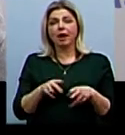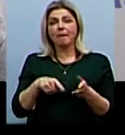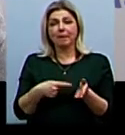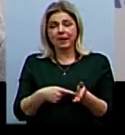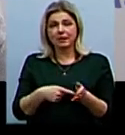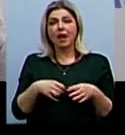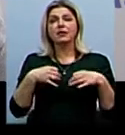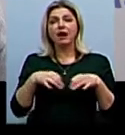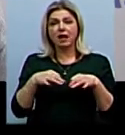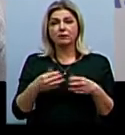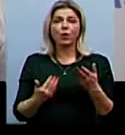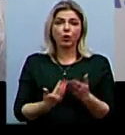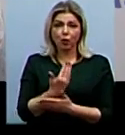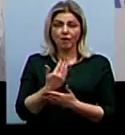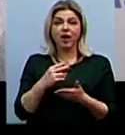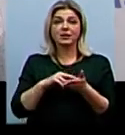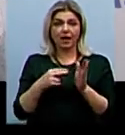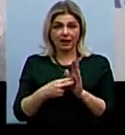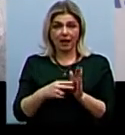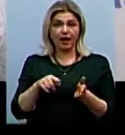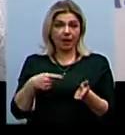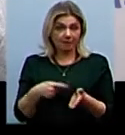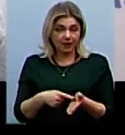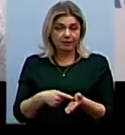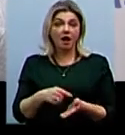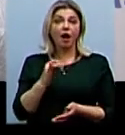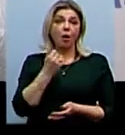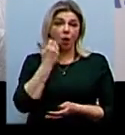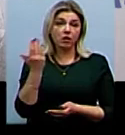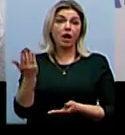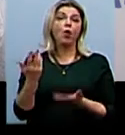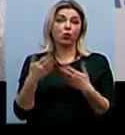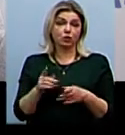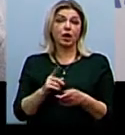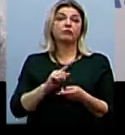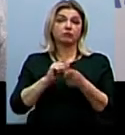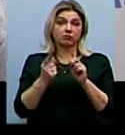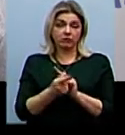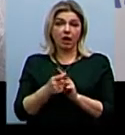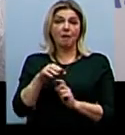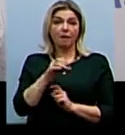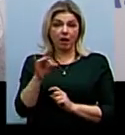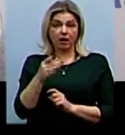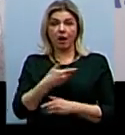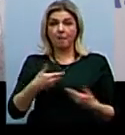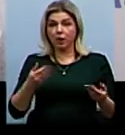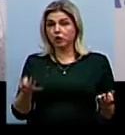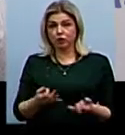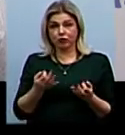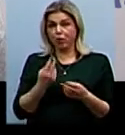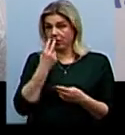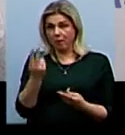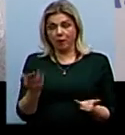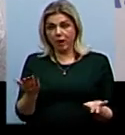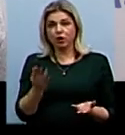транспортна нова стратегія міста. Та коли він став мером, ми нічого цього не побачили, але ж